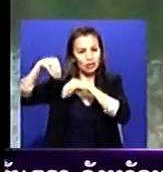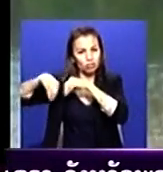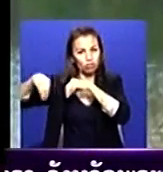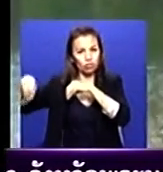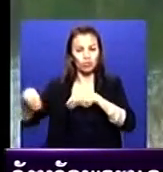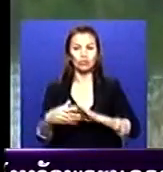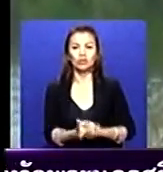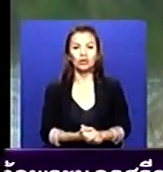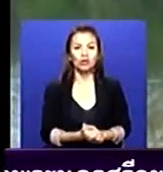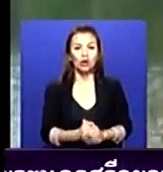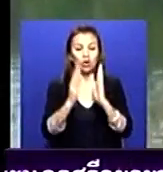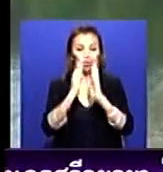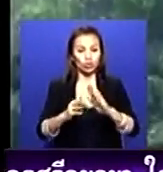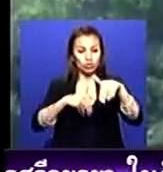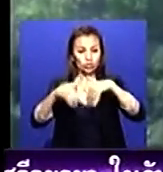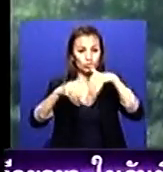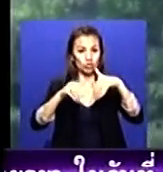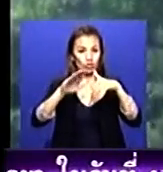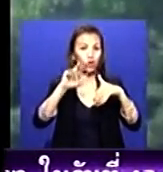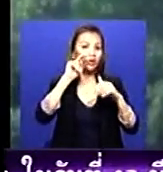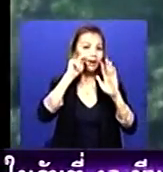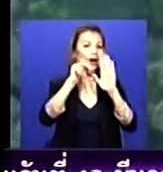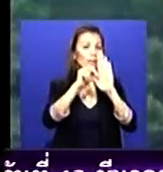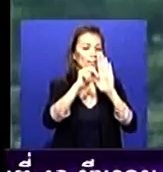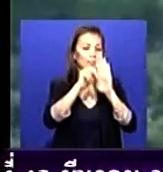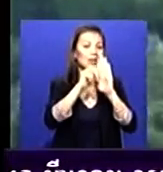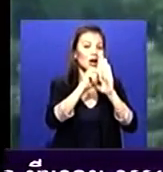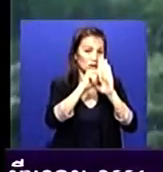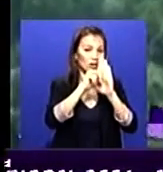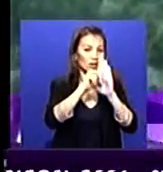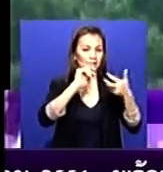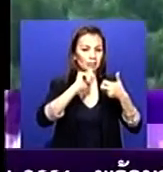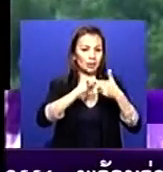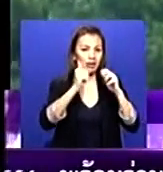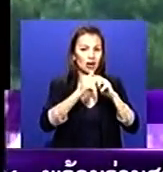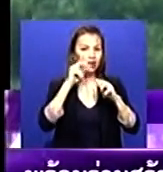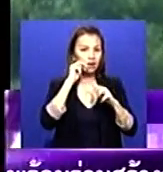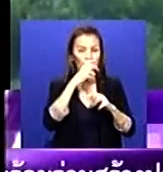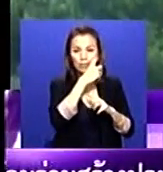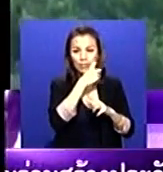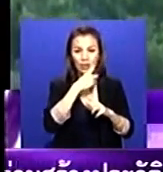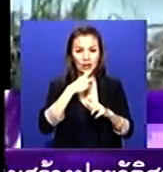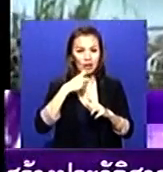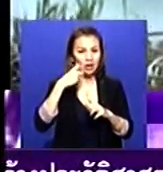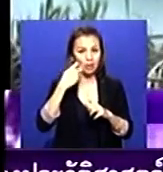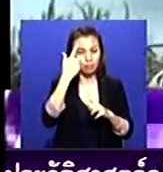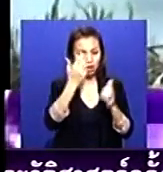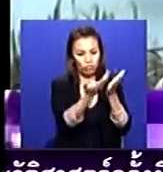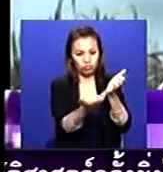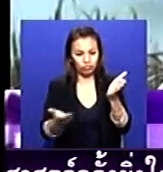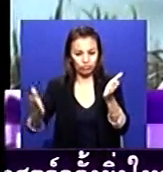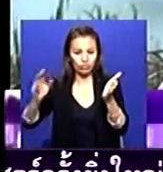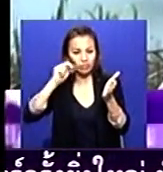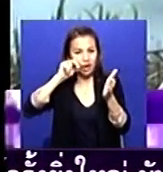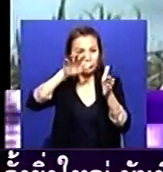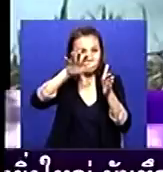านในพื้นที่อำเภอเมืองน่านเริ่มประสบความเดือดร้อนจากปัญหาภัยแล้งเนื่องจากน้ำในอ่างเก็บน้ำหลายแห่งเริ่มแห้งขอดโดยเฉ